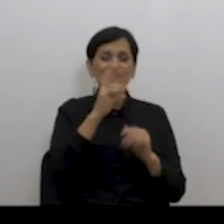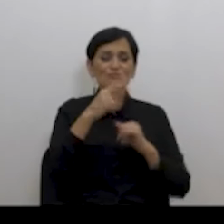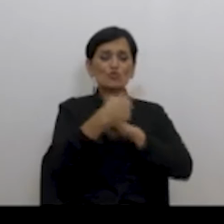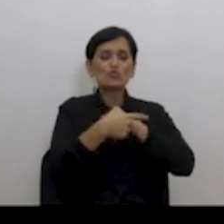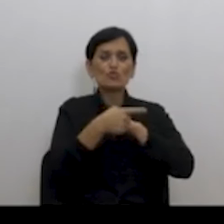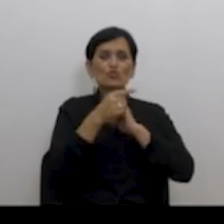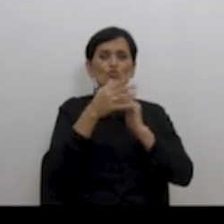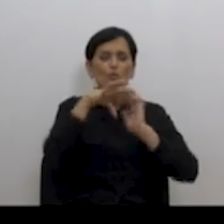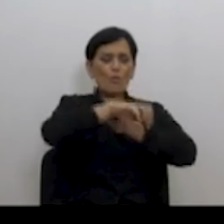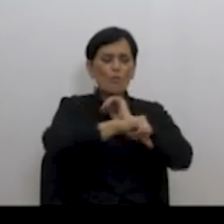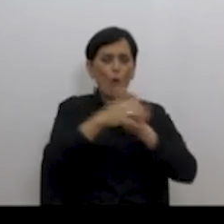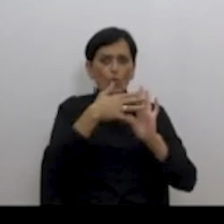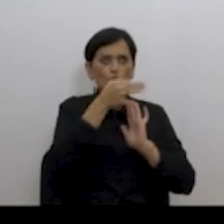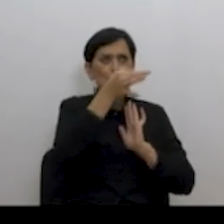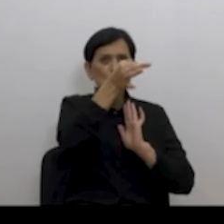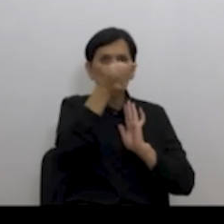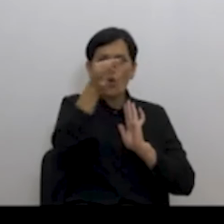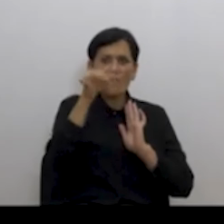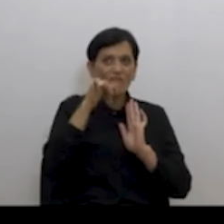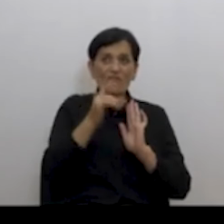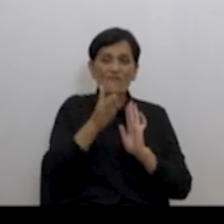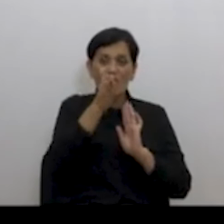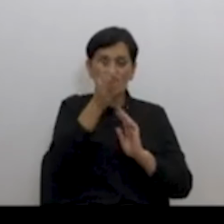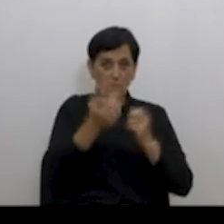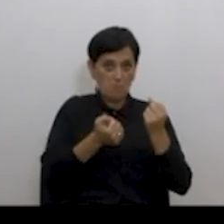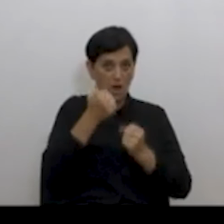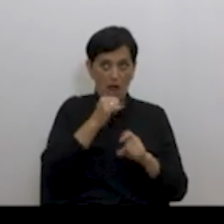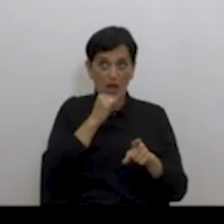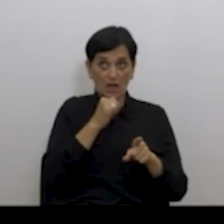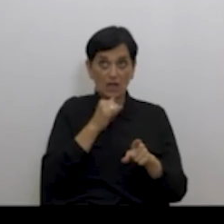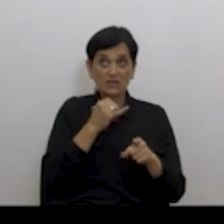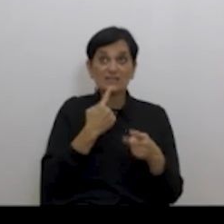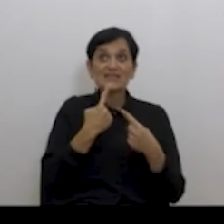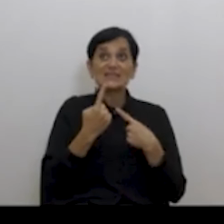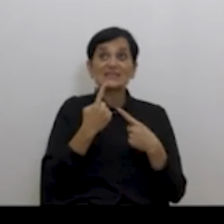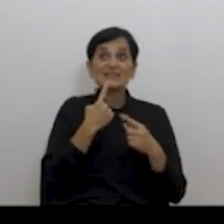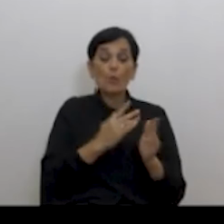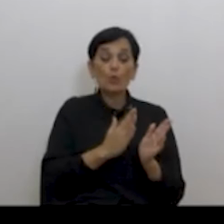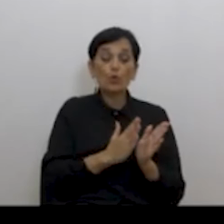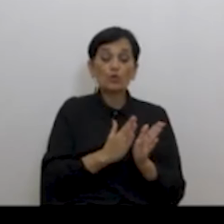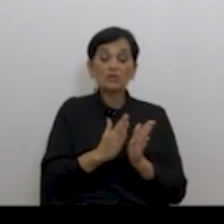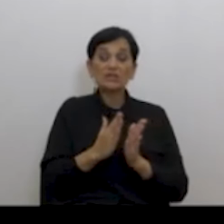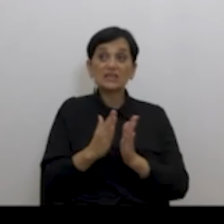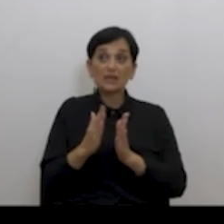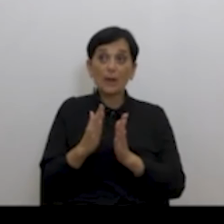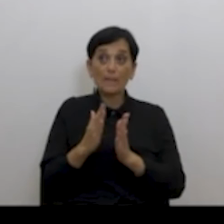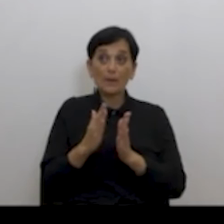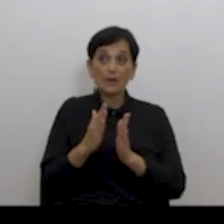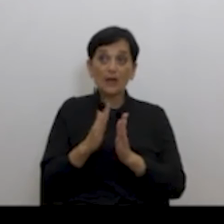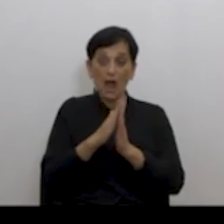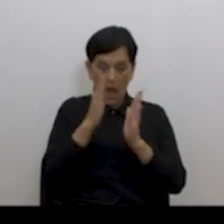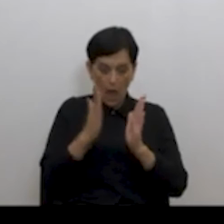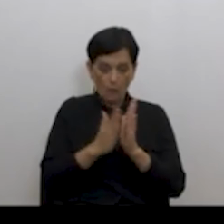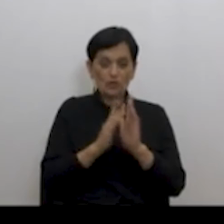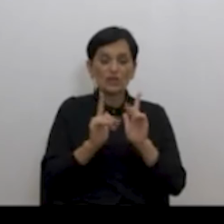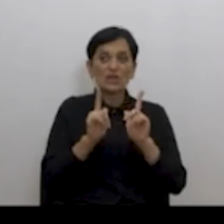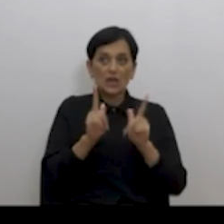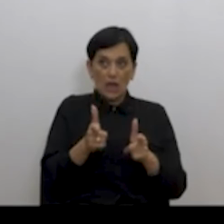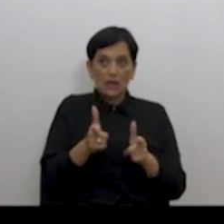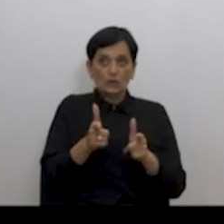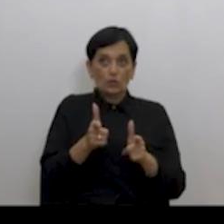მიხვდოდით ვერცერთ ამ ადგილას მანქანით. Საუბარი იყო დინამიკაზე და თავისთავად აბსოლუტურად გეთანხმებით